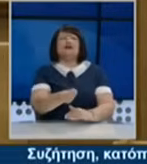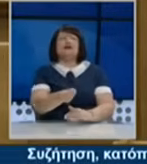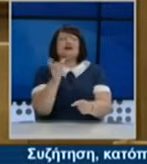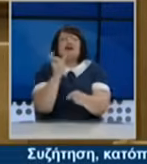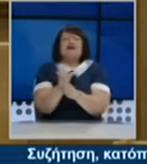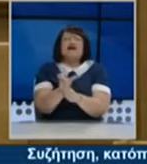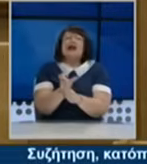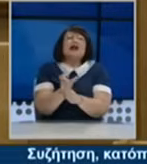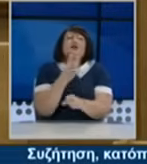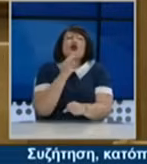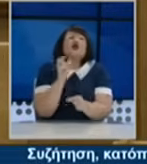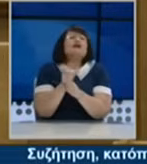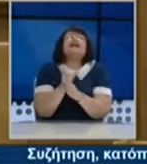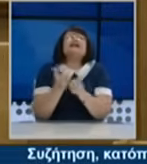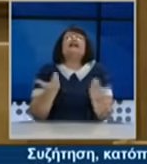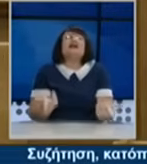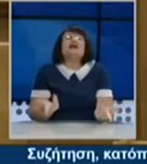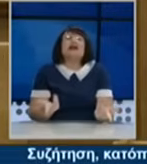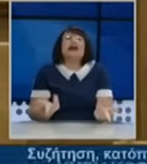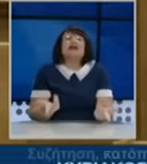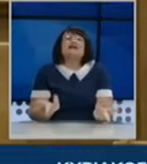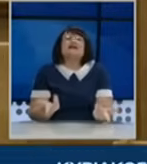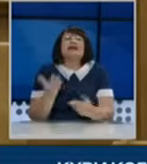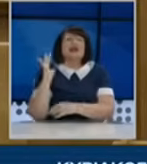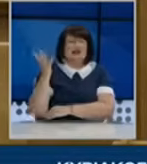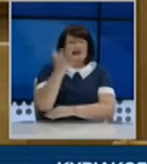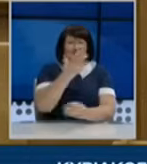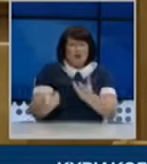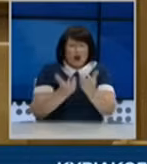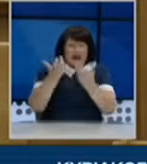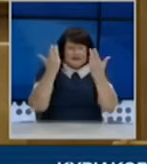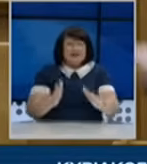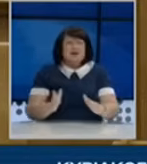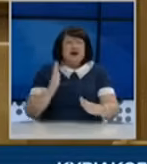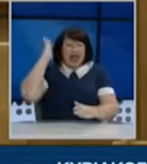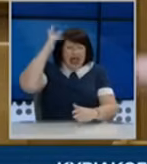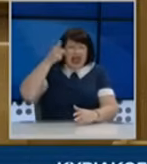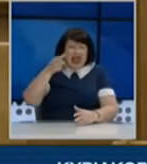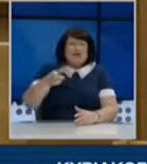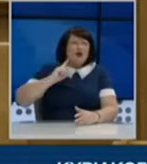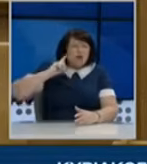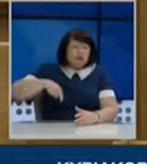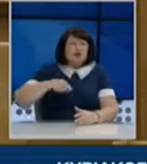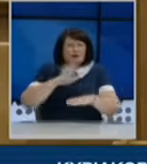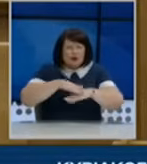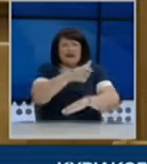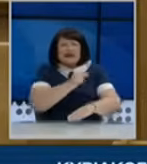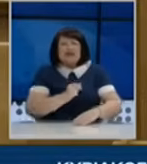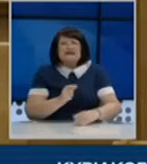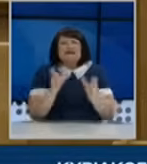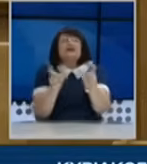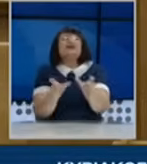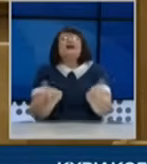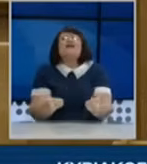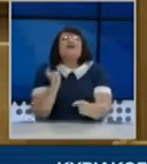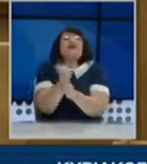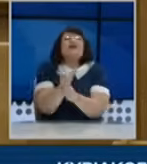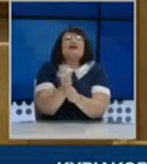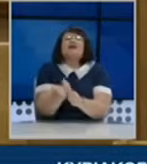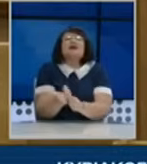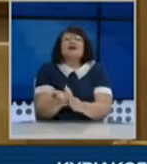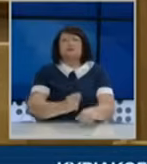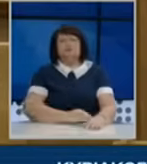εγώ το συνοριοφύλακα, τι να φυλάξει? Τη δαδιά που κάψατε από απρονοησία και αμέλεια, τι να φυλάξει?